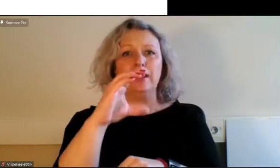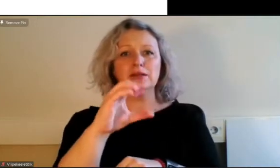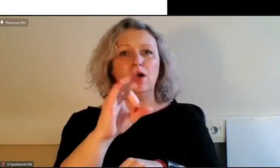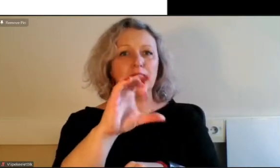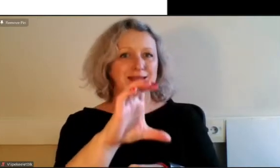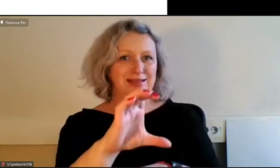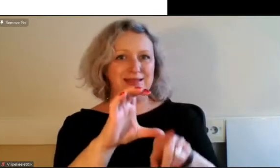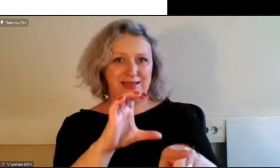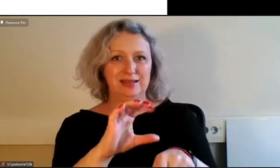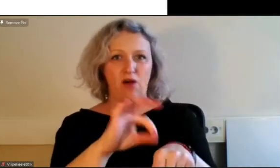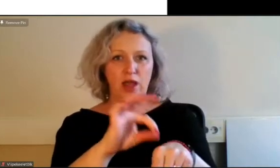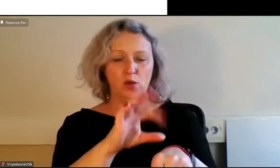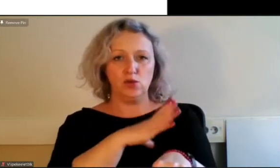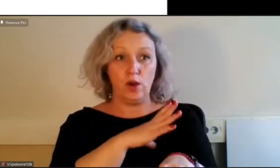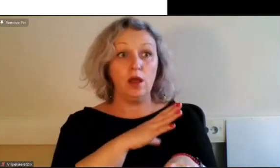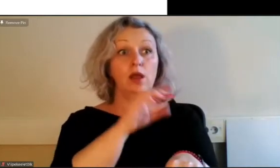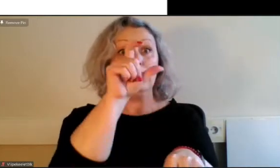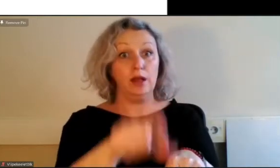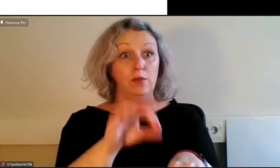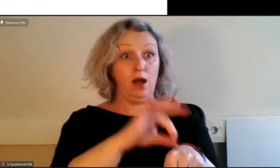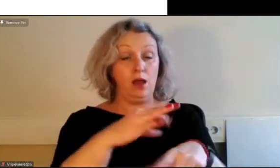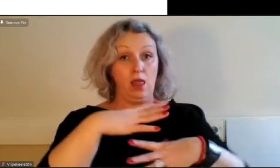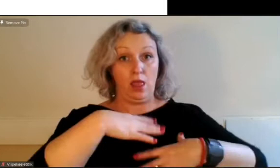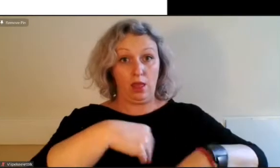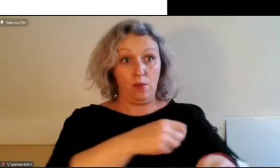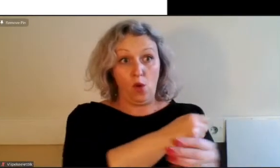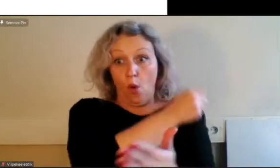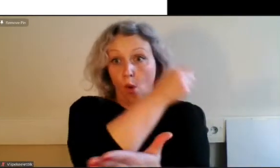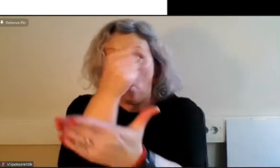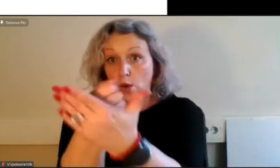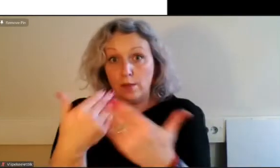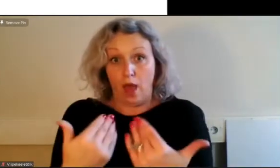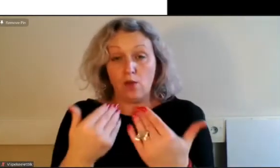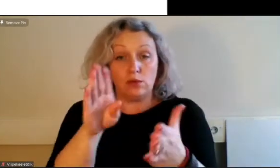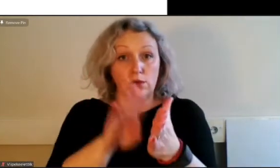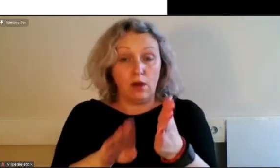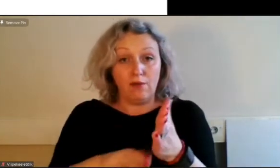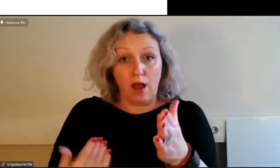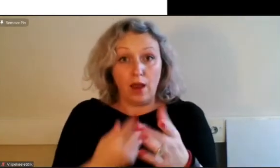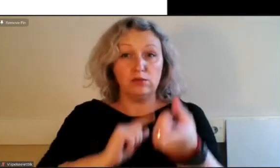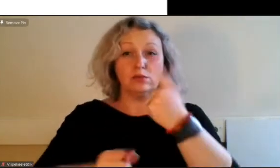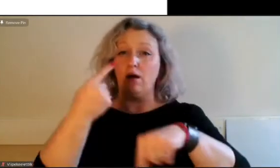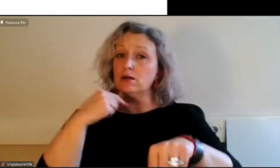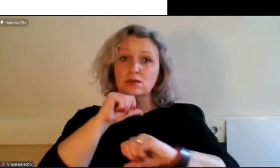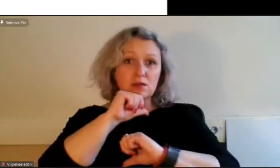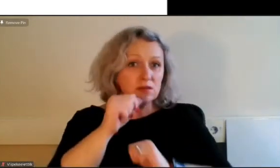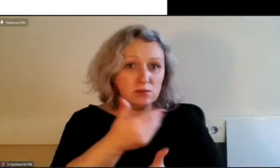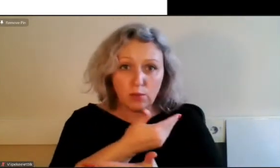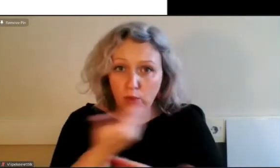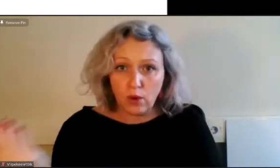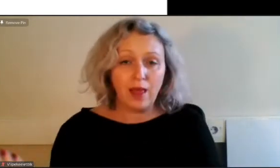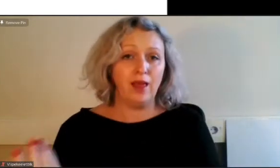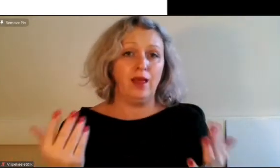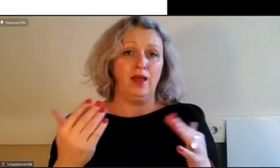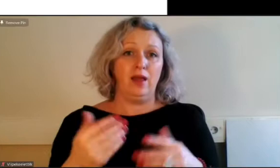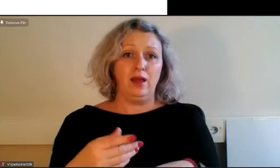pärast, seda me tegelikult ei tea. Meil on andmed esimese koroonaviiruse järgselt, mis oli umbes 2003